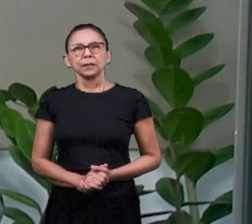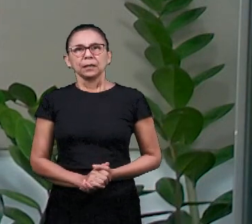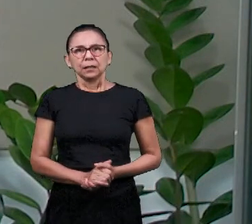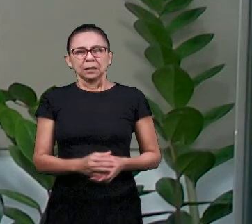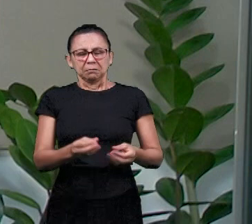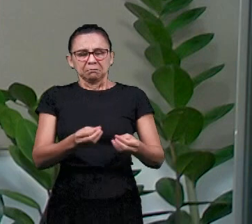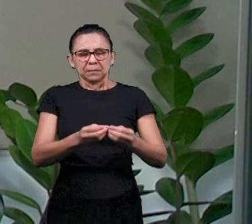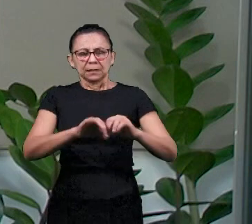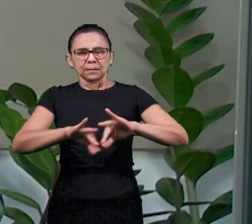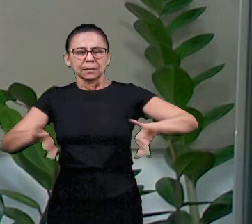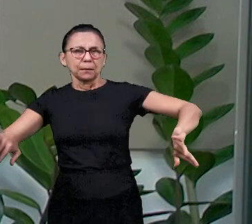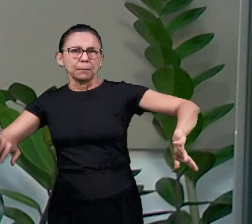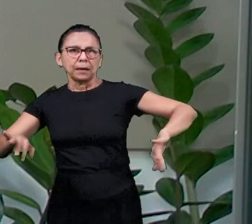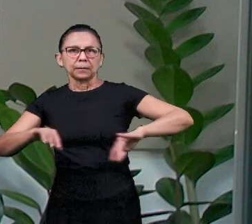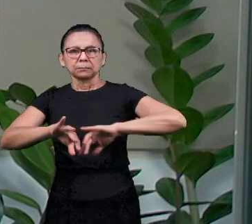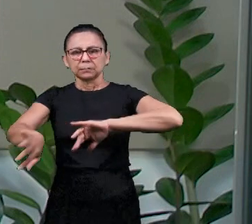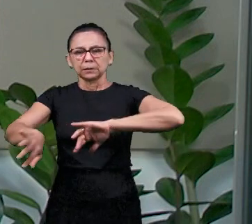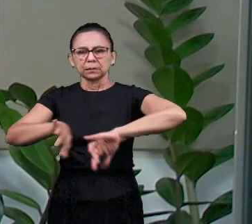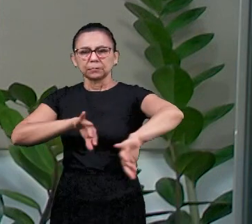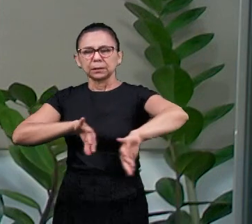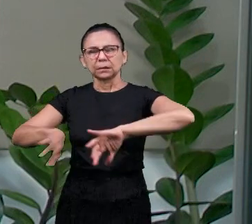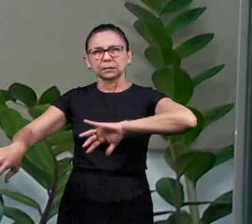Ce que nous sommes en train de voir, mes frères.